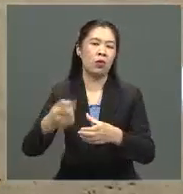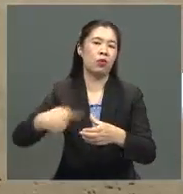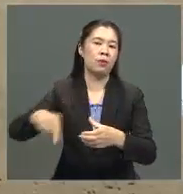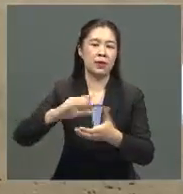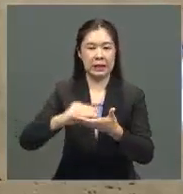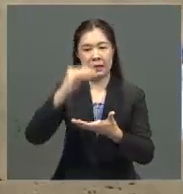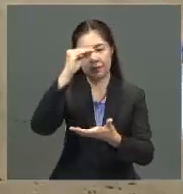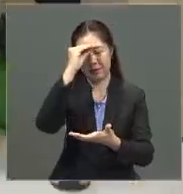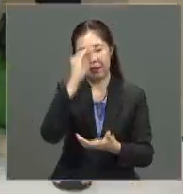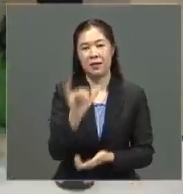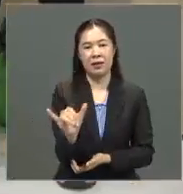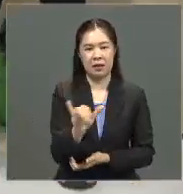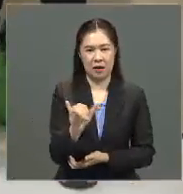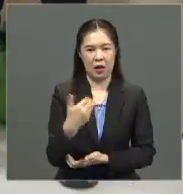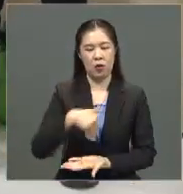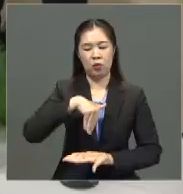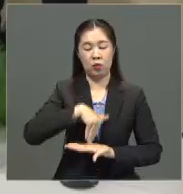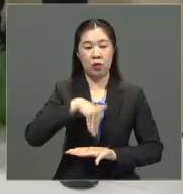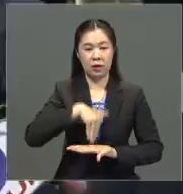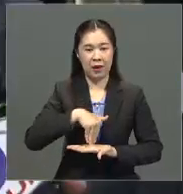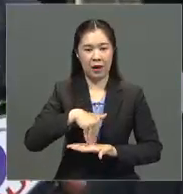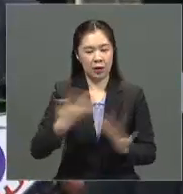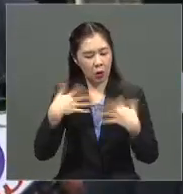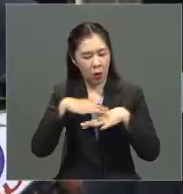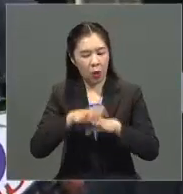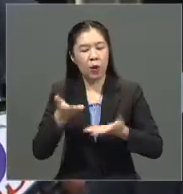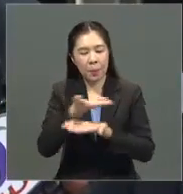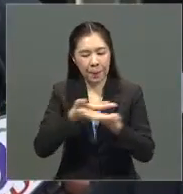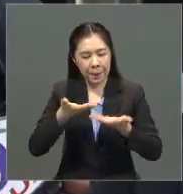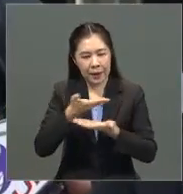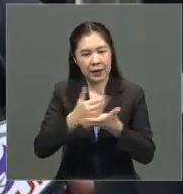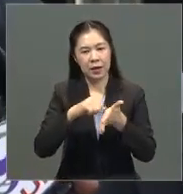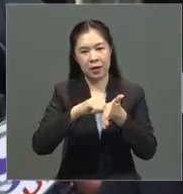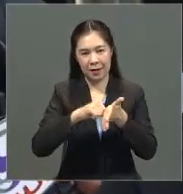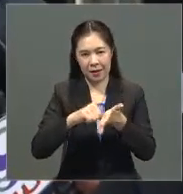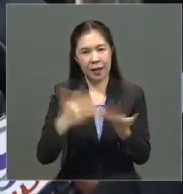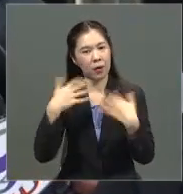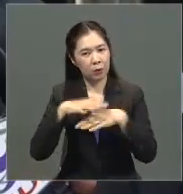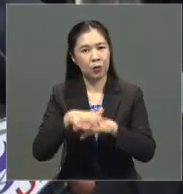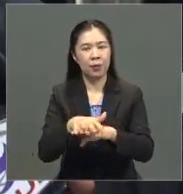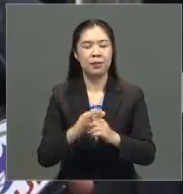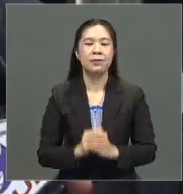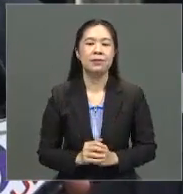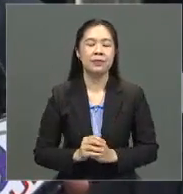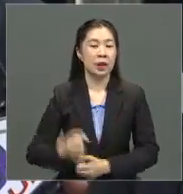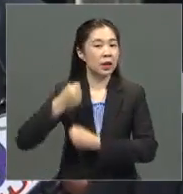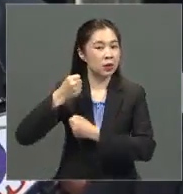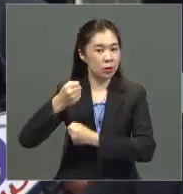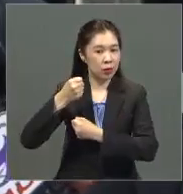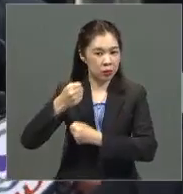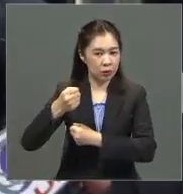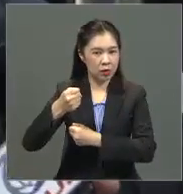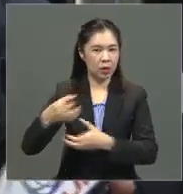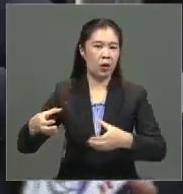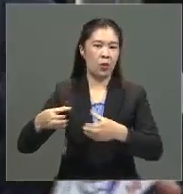เด็กๆและเยาวชนสั้นเท่าไหร่แอนต้องมีเวทีตรงการที่จะมาร่วมพูดคุยกันจะได้หาทางออกร่วมกันได้เราต้องยอมรับนะคะว่าการชุมนุมและการ